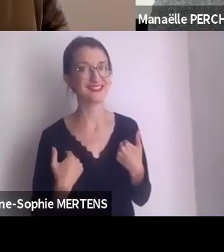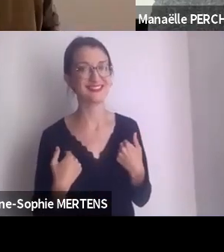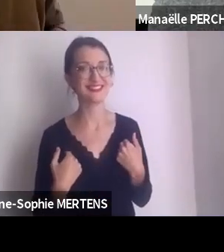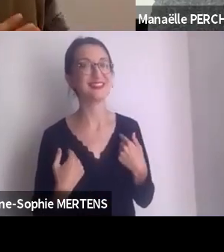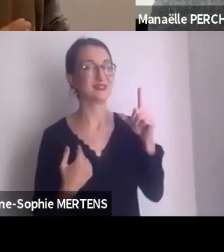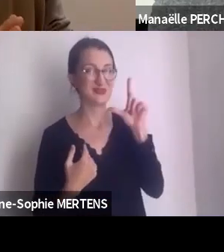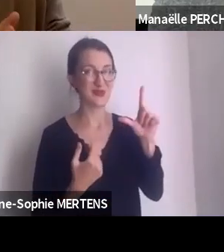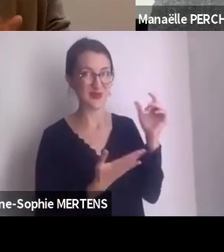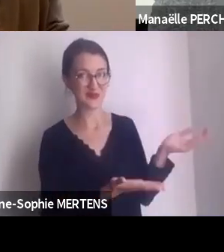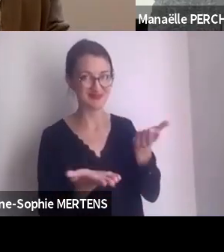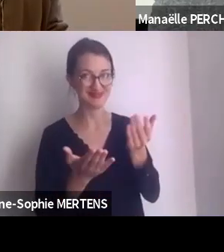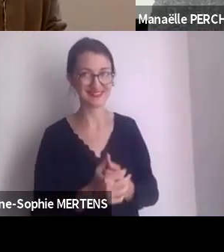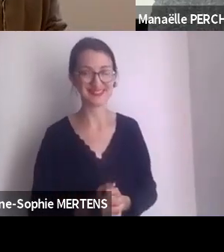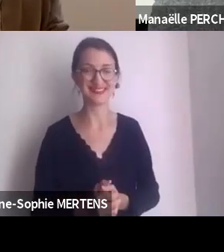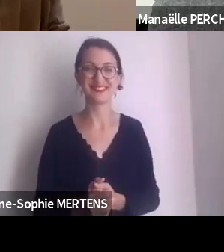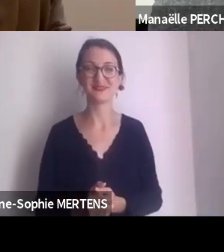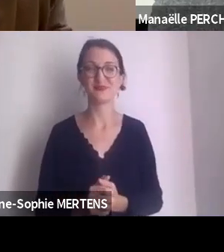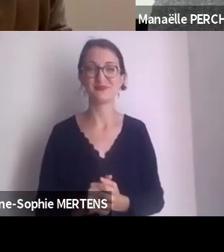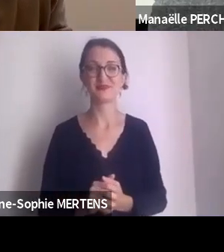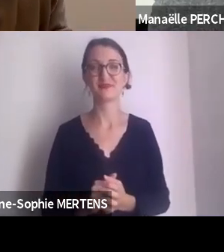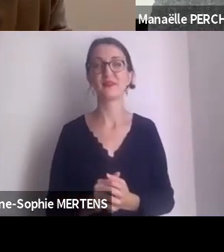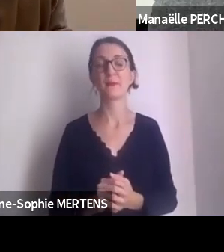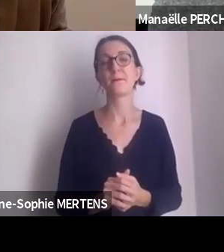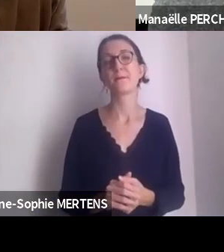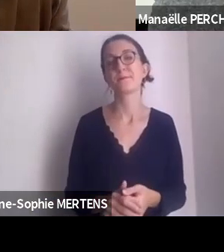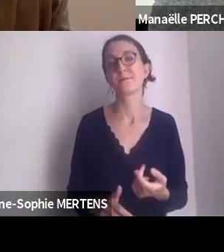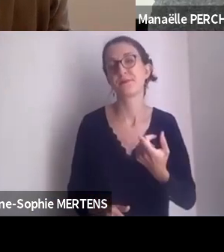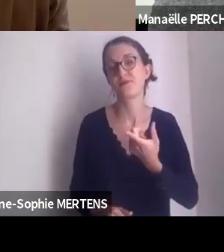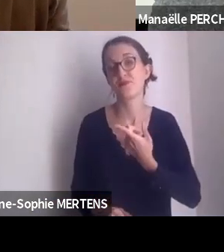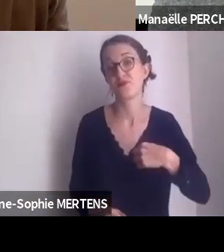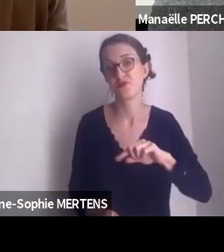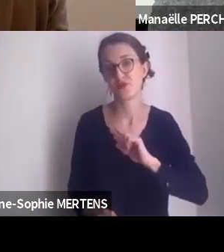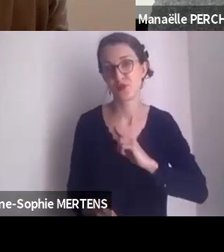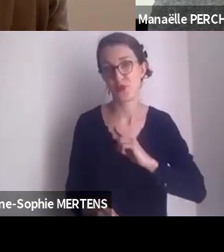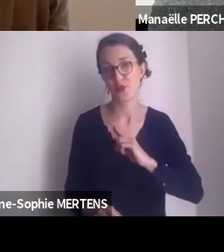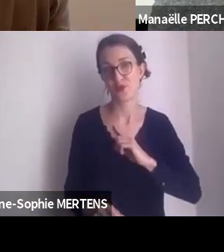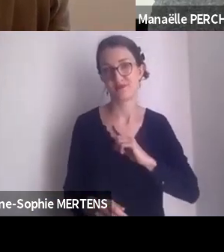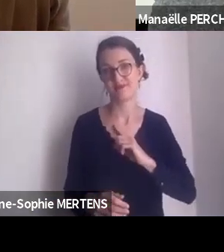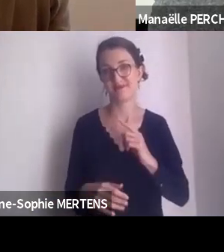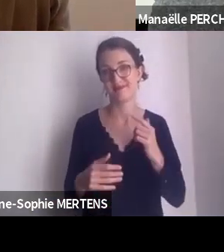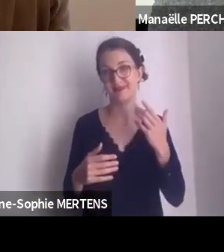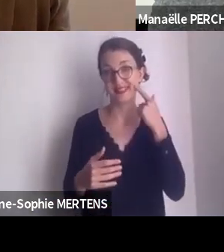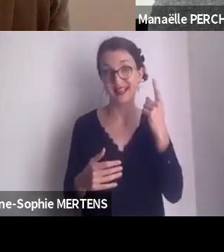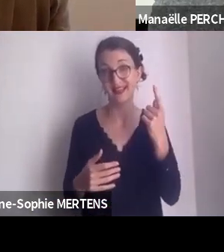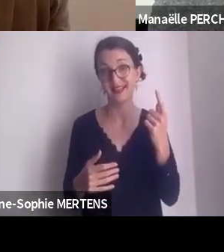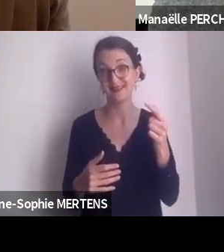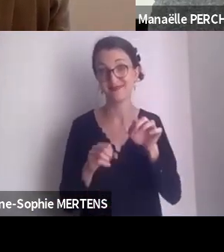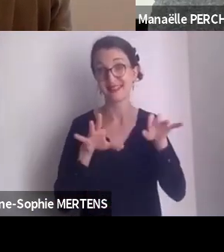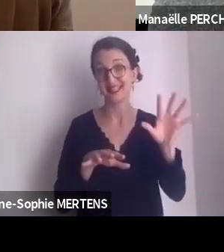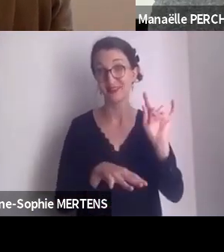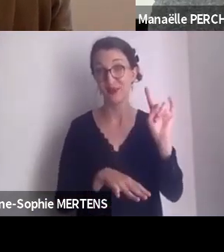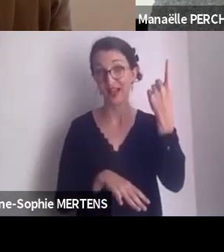Vas-y, Laura, à toi l'honneur. Nous, on a quand même un point fort, c'est quand on est porteur d'un handicap, c'est que la résilience, on sait ce que